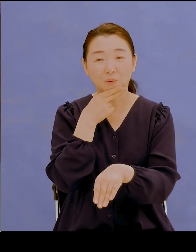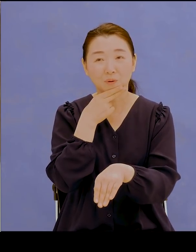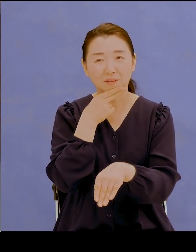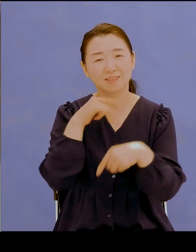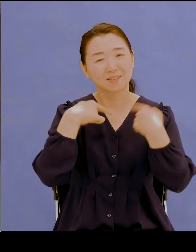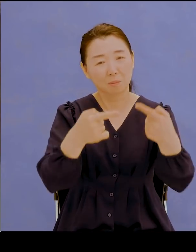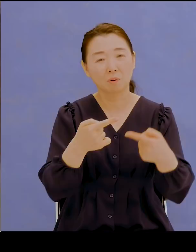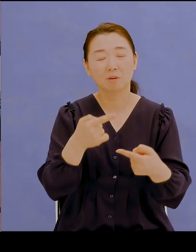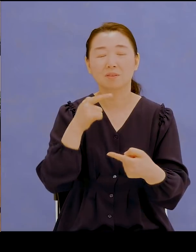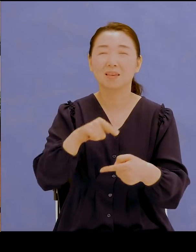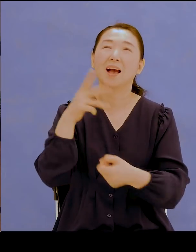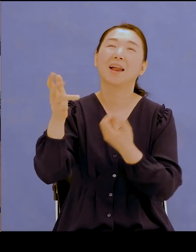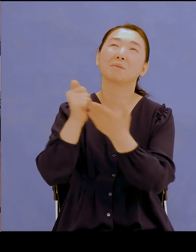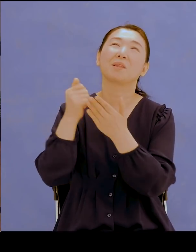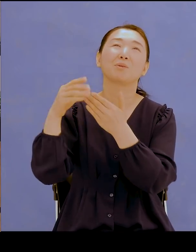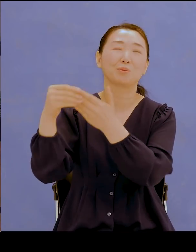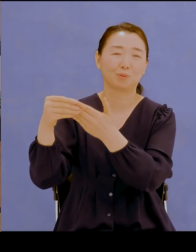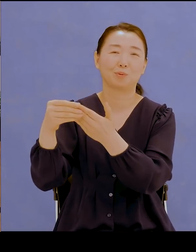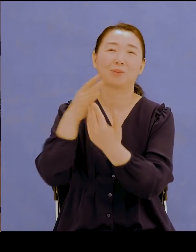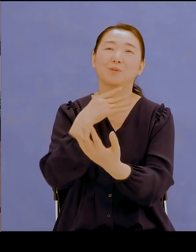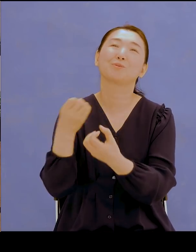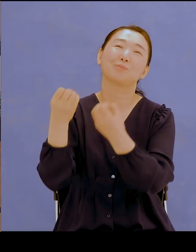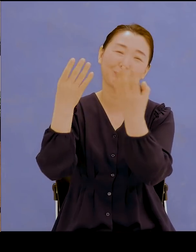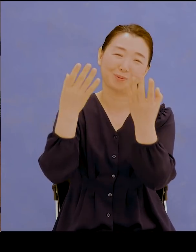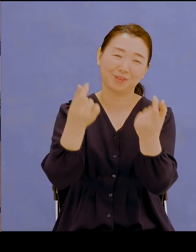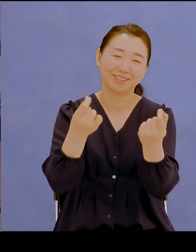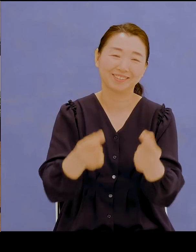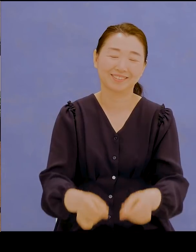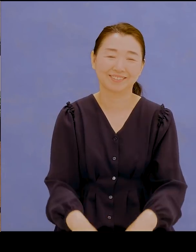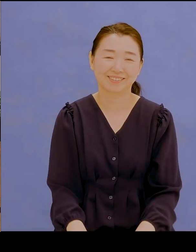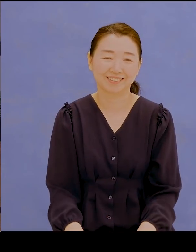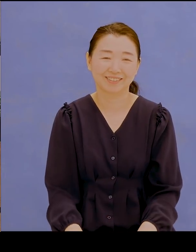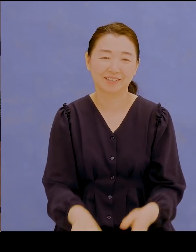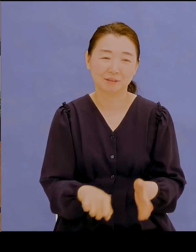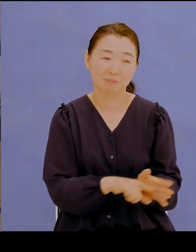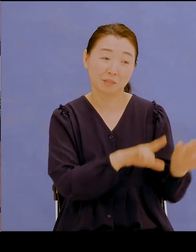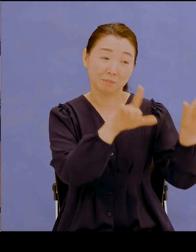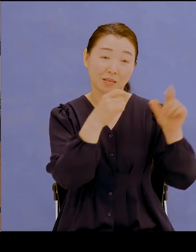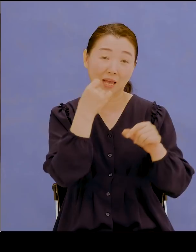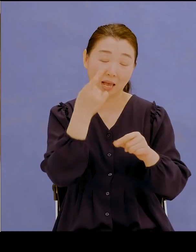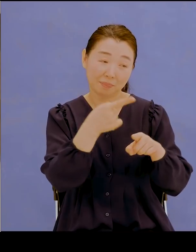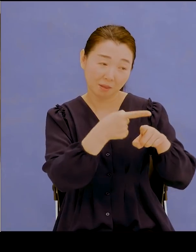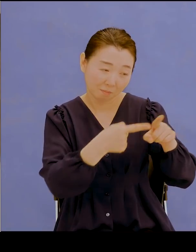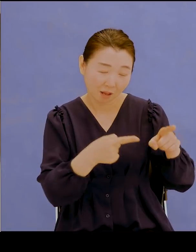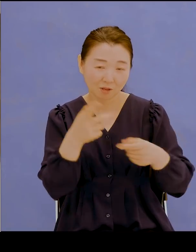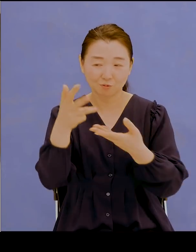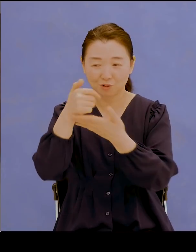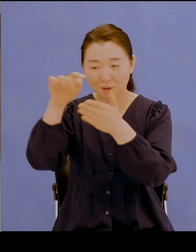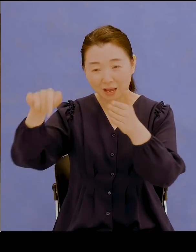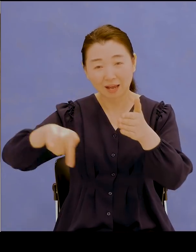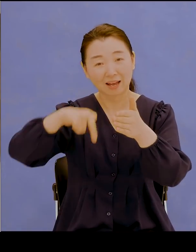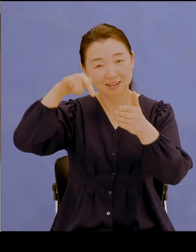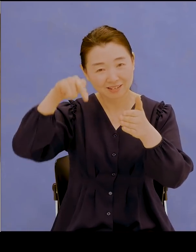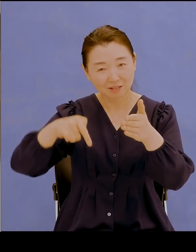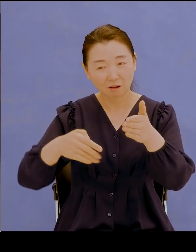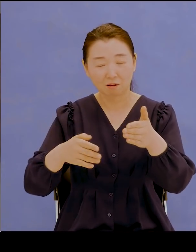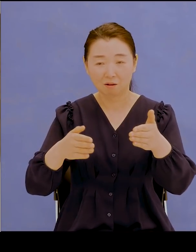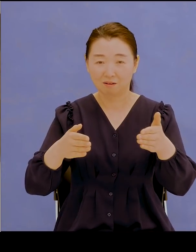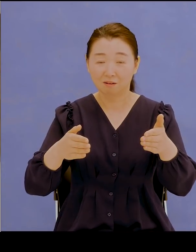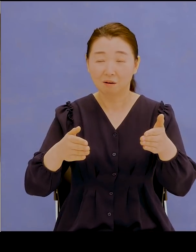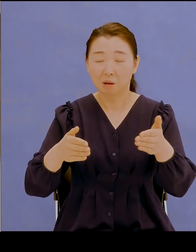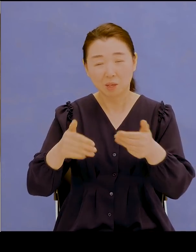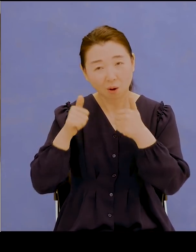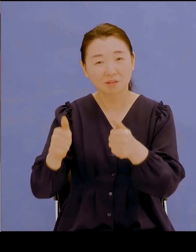하나님이 저를 인도하신 거더라고요. 축복이에요. 그것이 축복이죠. 예, 그러면서 이제 신앙생활을 한 달 반 동안 주님 안에서 그냥 집에서도